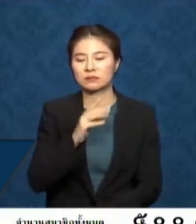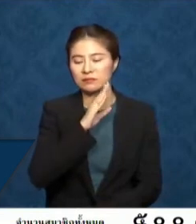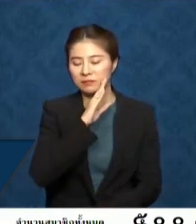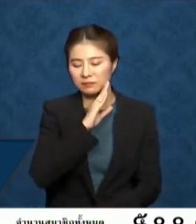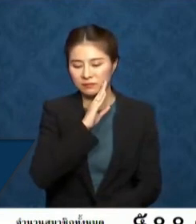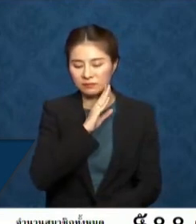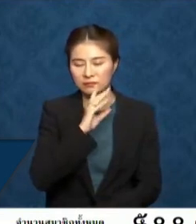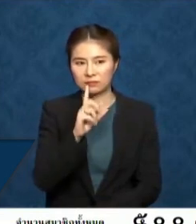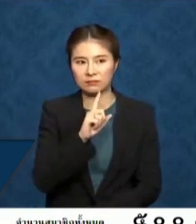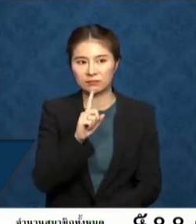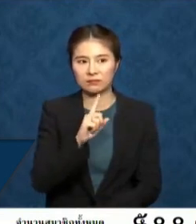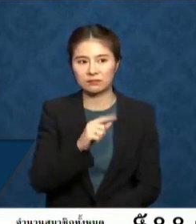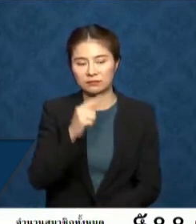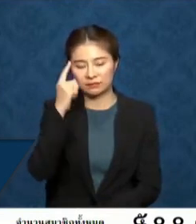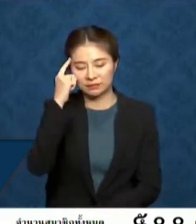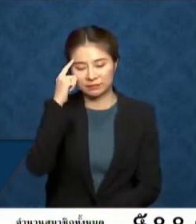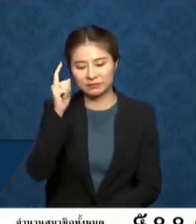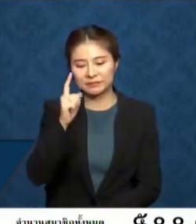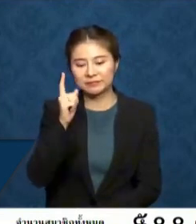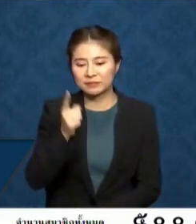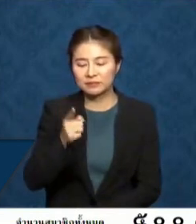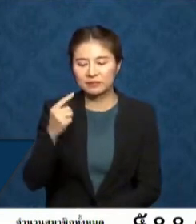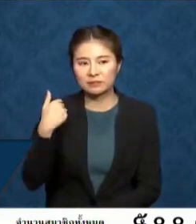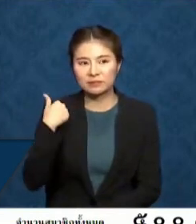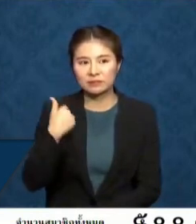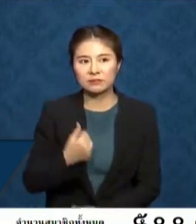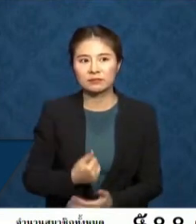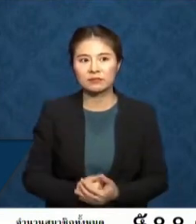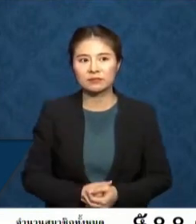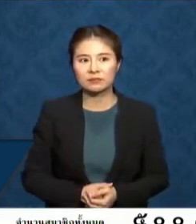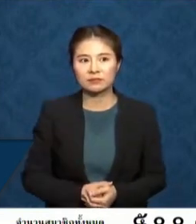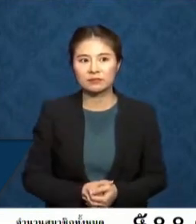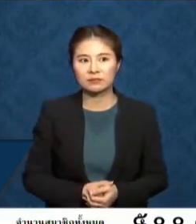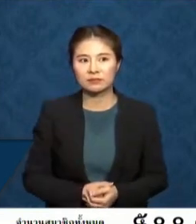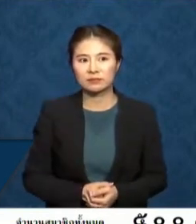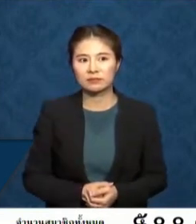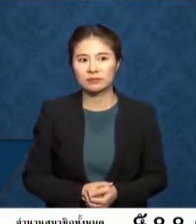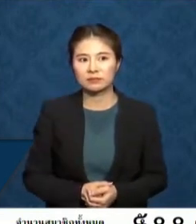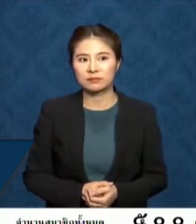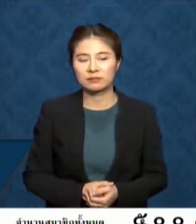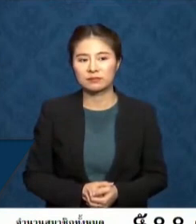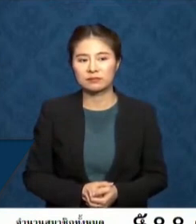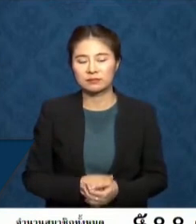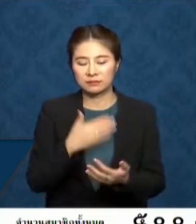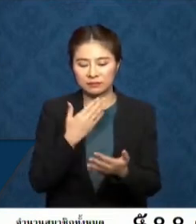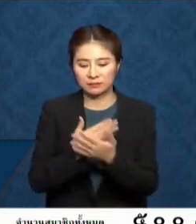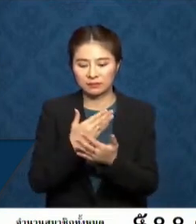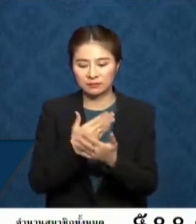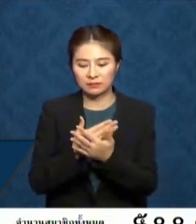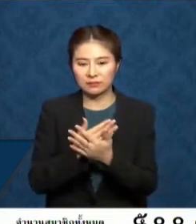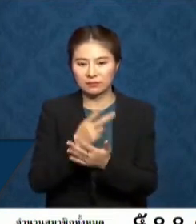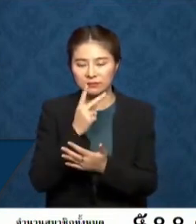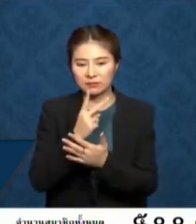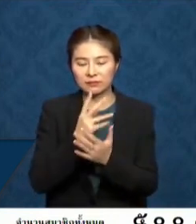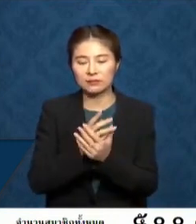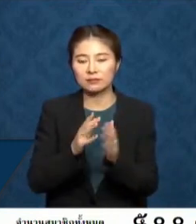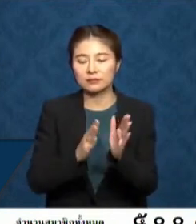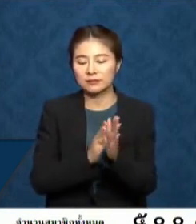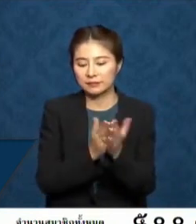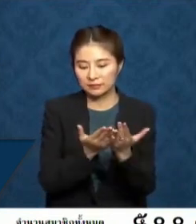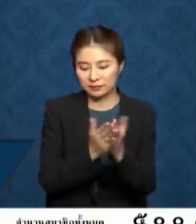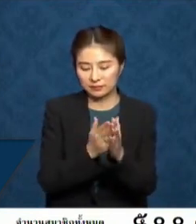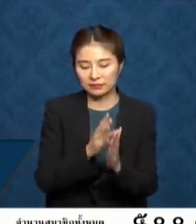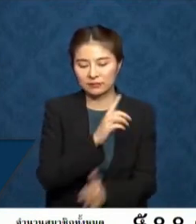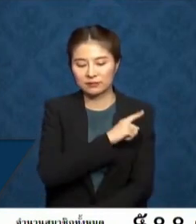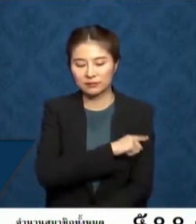างที่ผมคิดเนี่ยจริงหรือไม่สมมุติฐานที่ผมคิดครับท่านประธานคืองบประมาณที่เราดูในเล่มข่าวคาดแดงเนี่ยเต็มไปด้